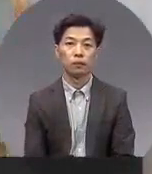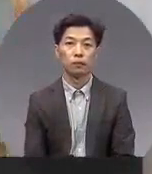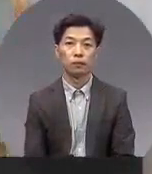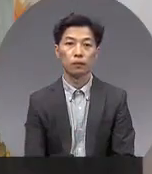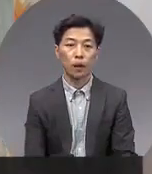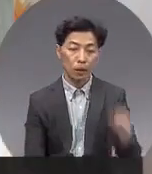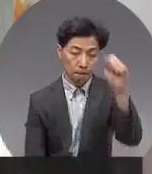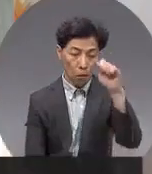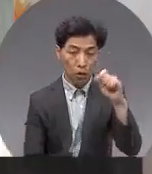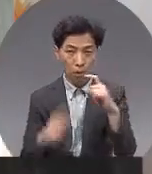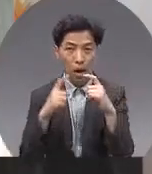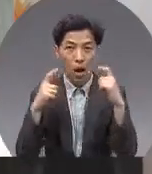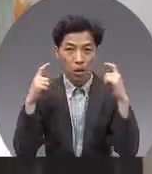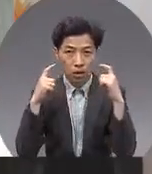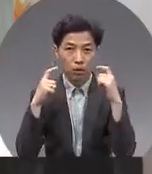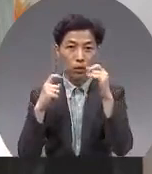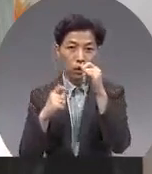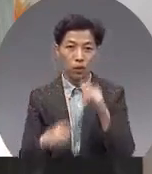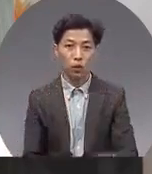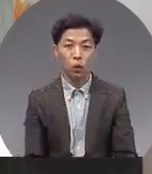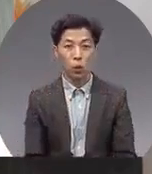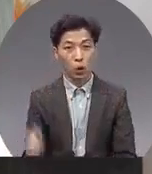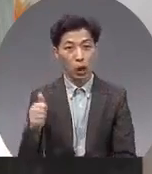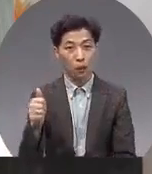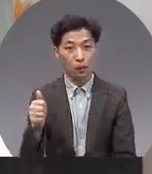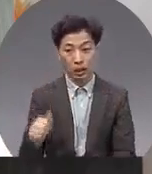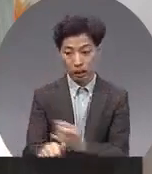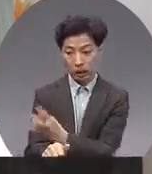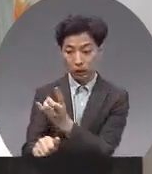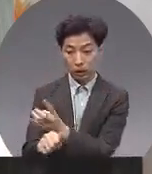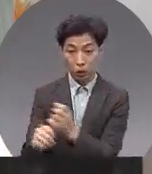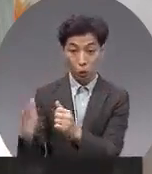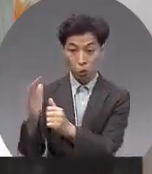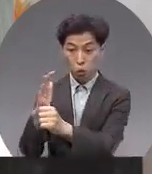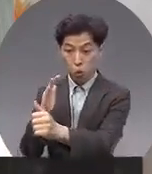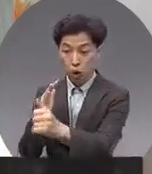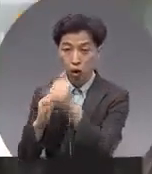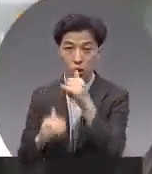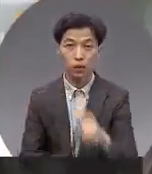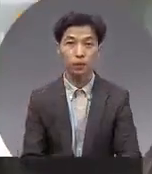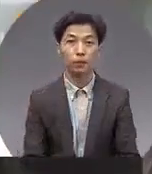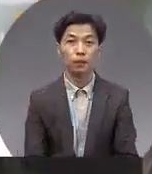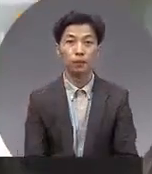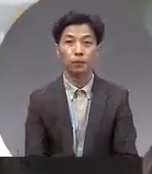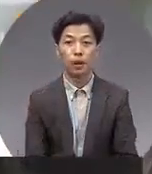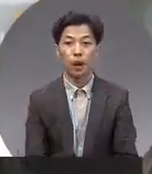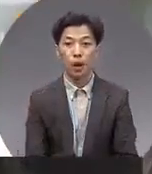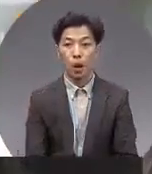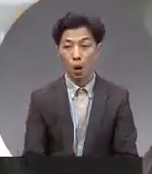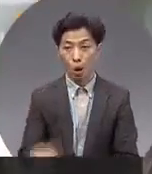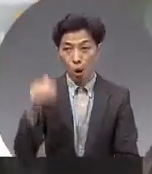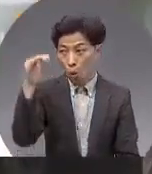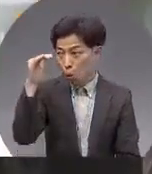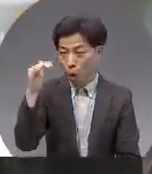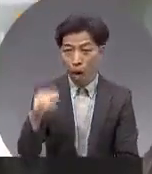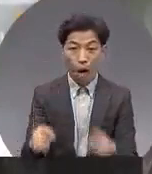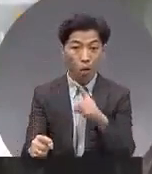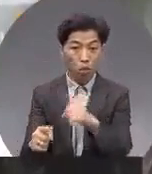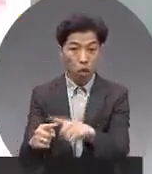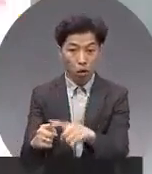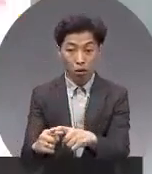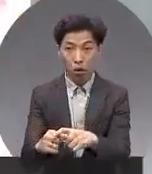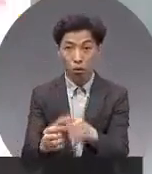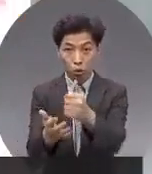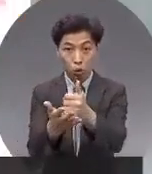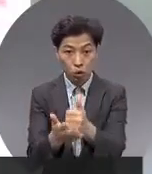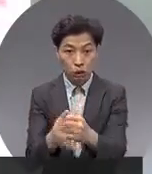모자와 마스크로 얼굴을 가린 남성이 한 24시간 무인 편의점으로 들어옵니다. 여기저기를 둘러보다 손님들이 실수로